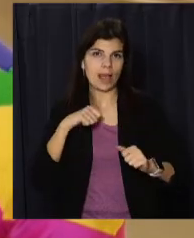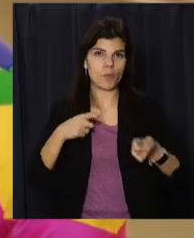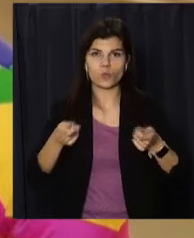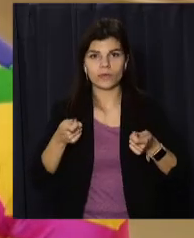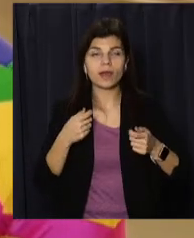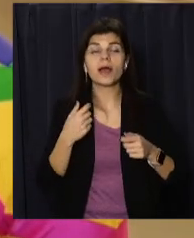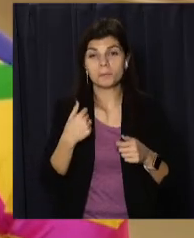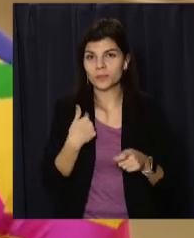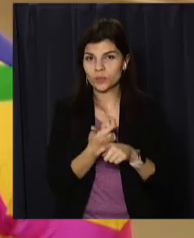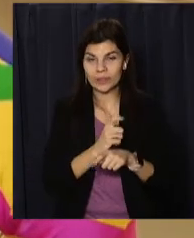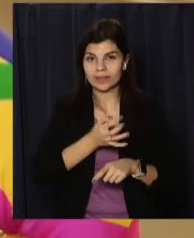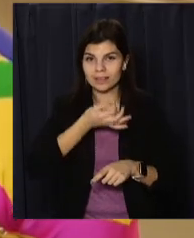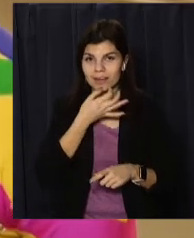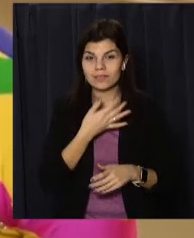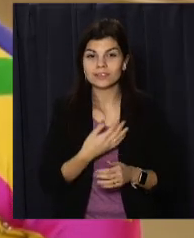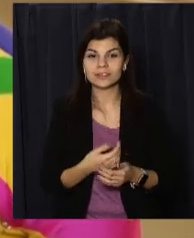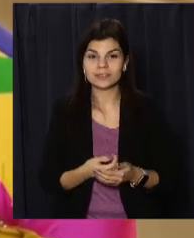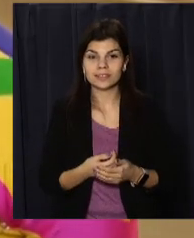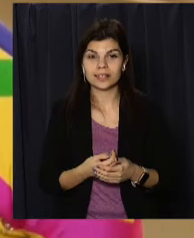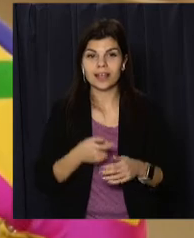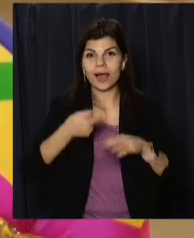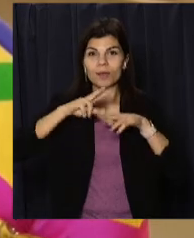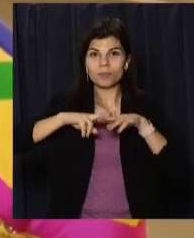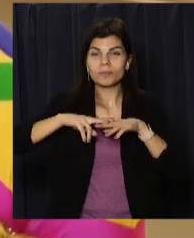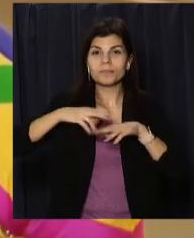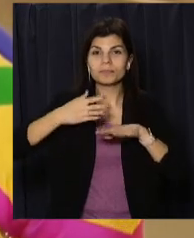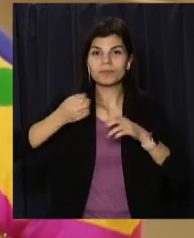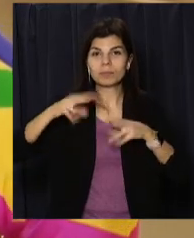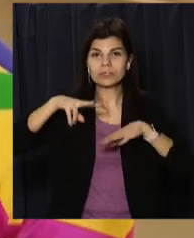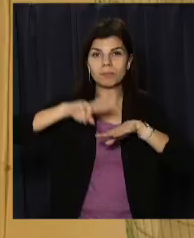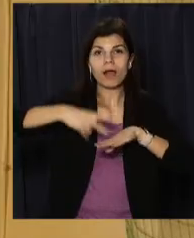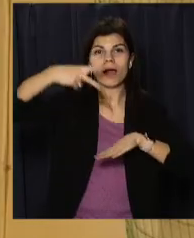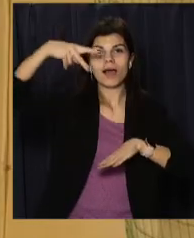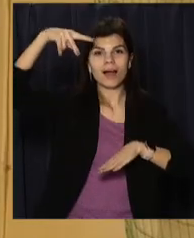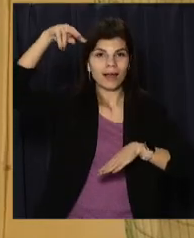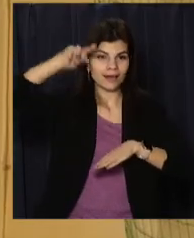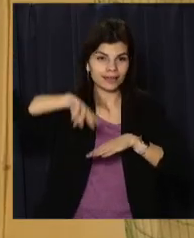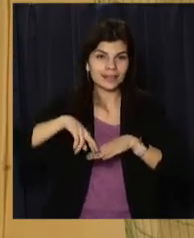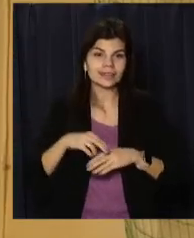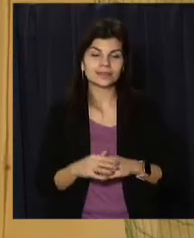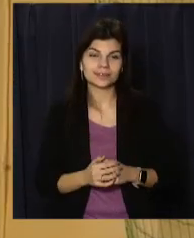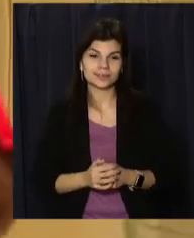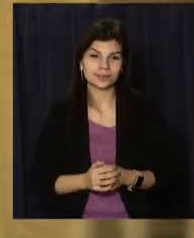дуже подобається літати на баскетосах.